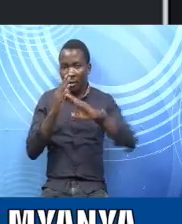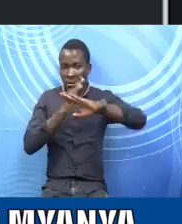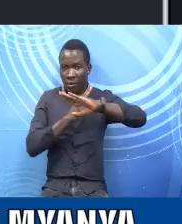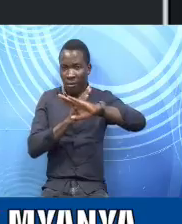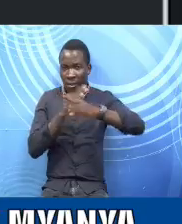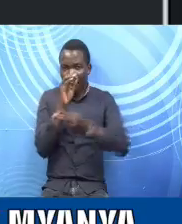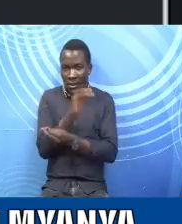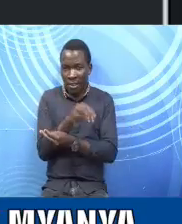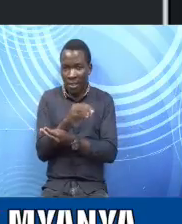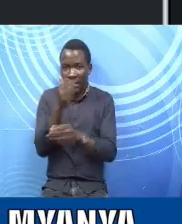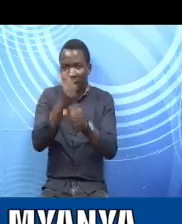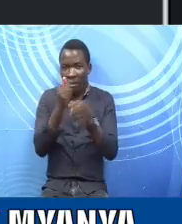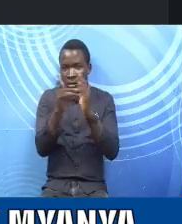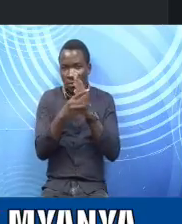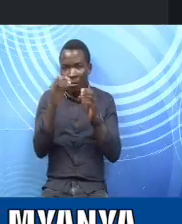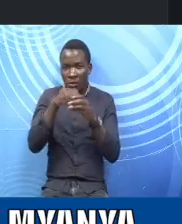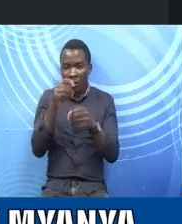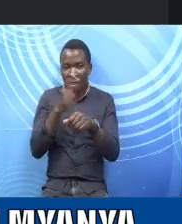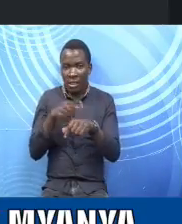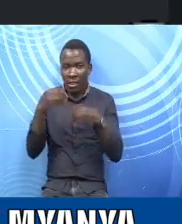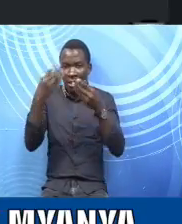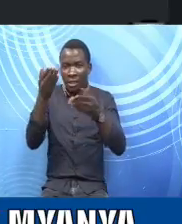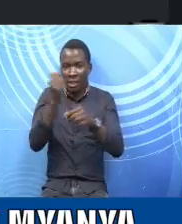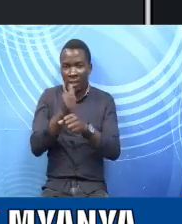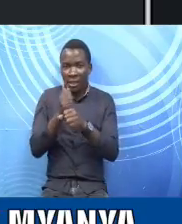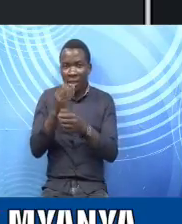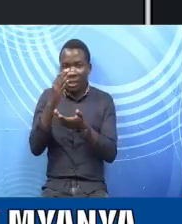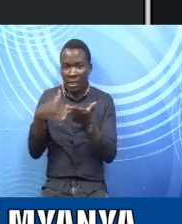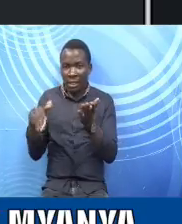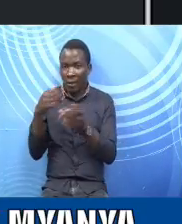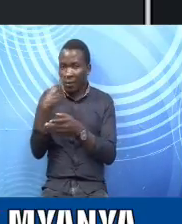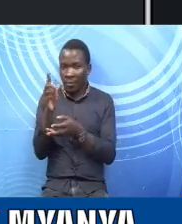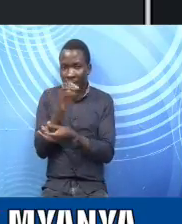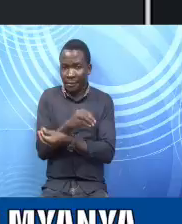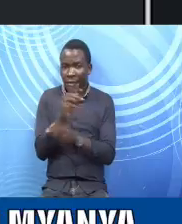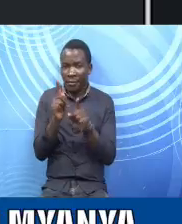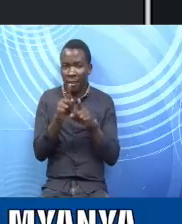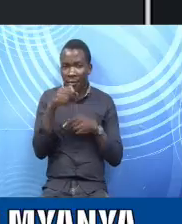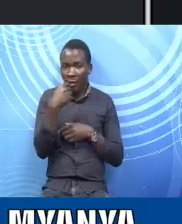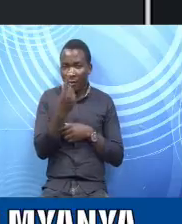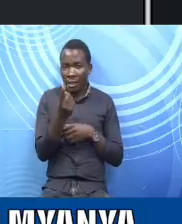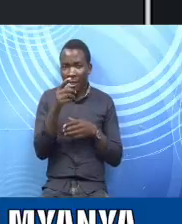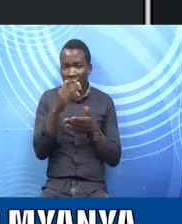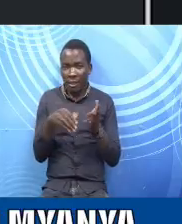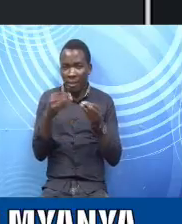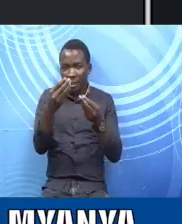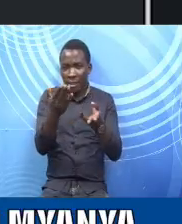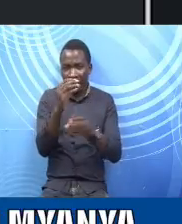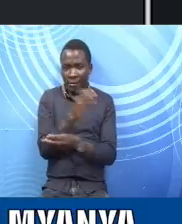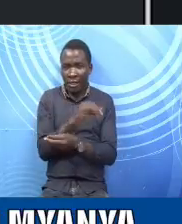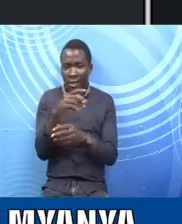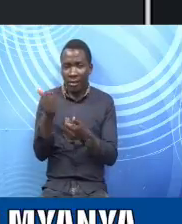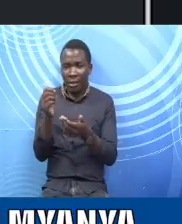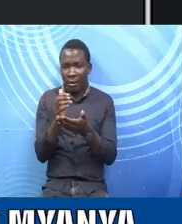cy'itangwa ry'ibizamini by'akazi hamwe ari ikimenyane nk'uko byagiye bivugwa abandi batanze ruswa abandi batujuje